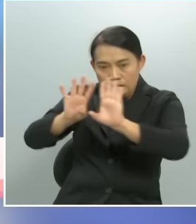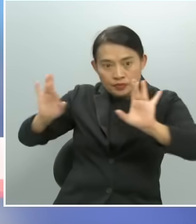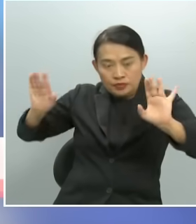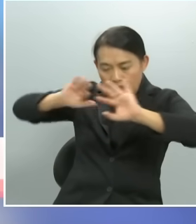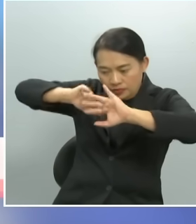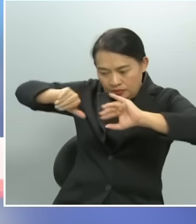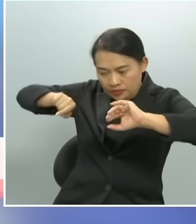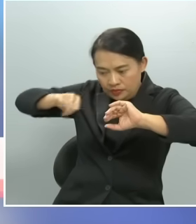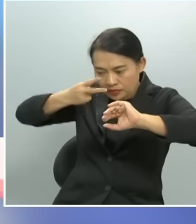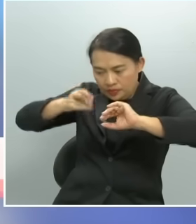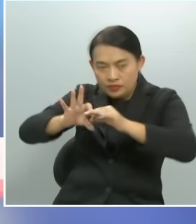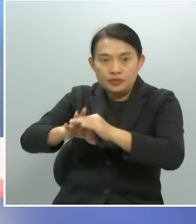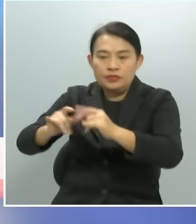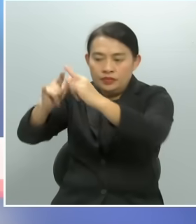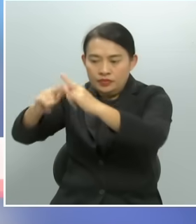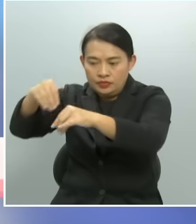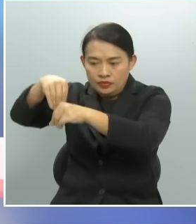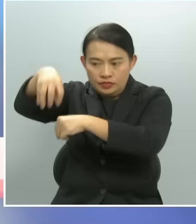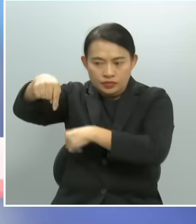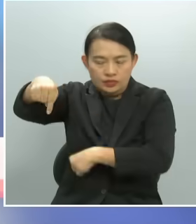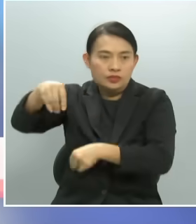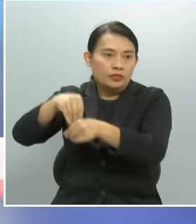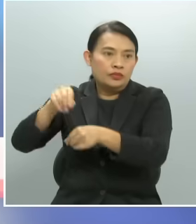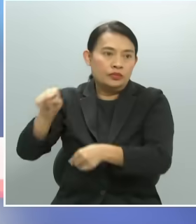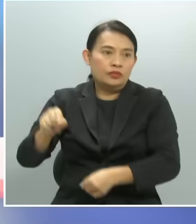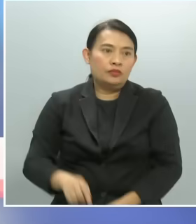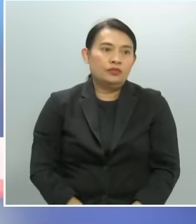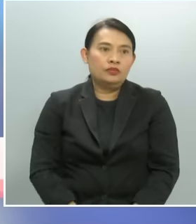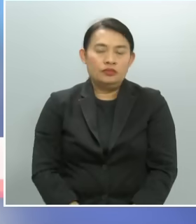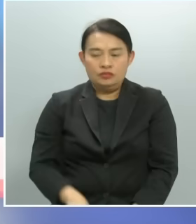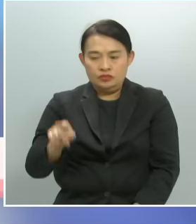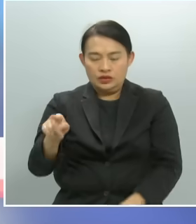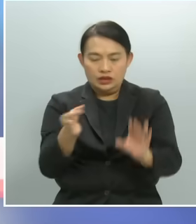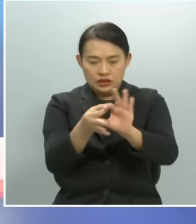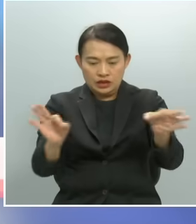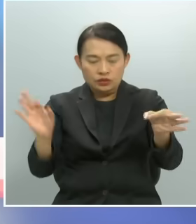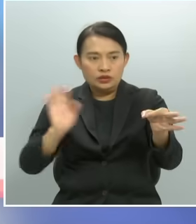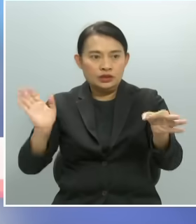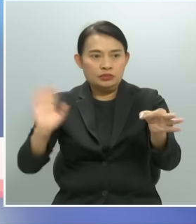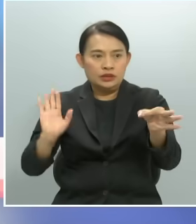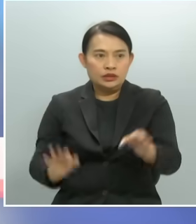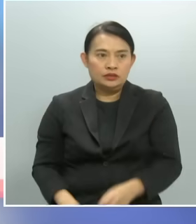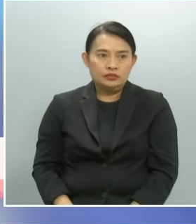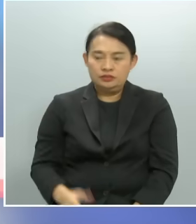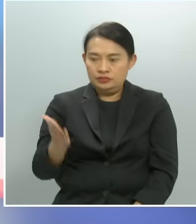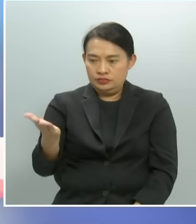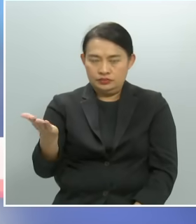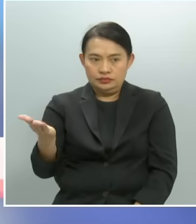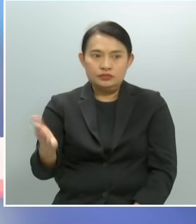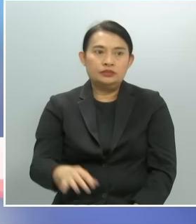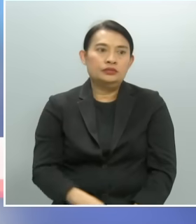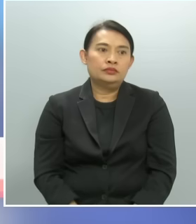บอกว่ามีศาลพระภูมิเนี่ยตั้งอยู่ฮะอันนี้ไม่น่าจะContentเลยใครจะแบกศาลพระภูมิขึ้นไปตั้งอยู่ใน